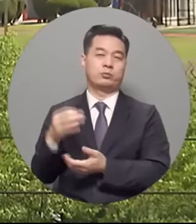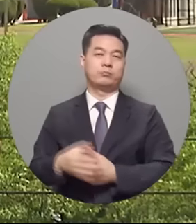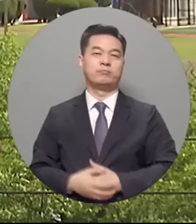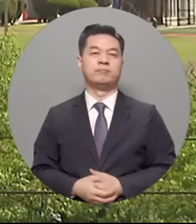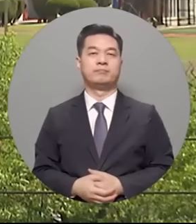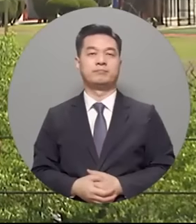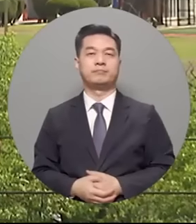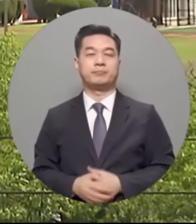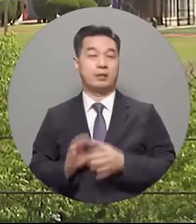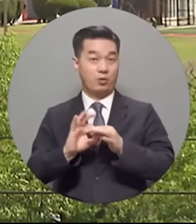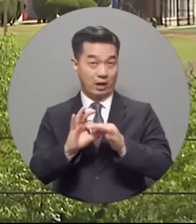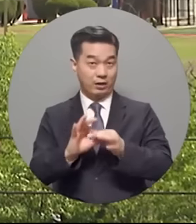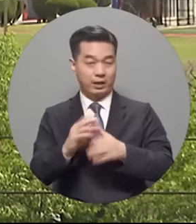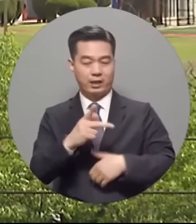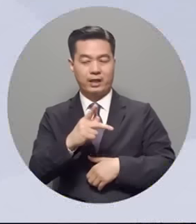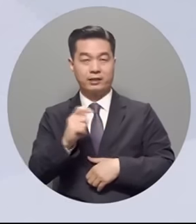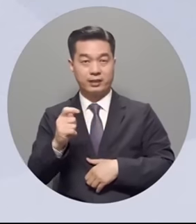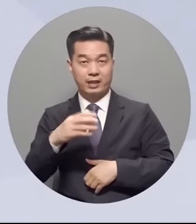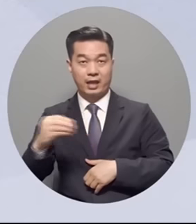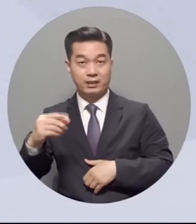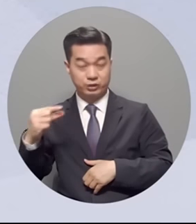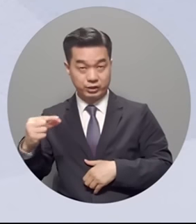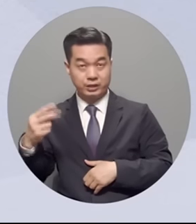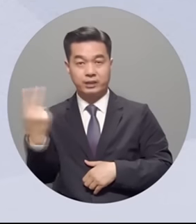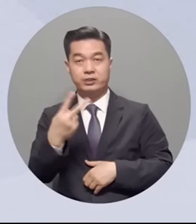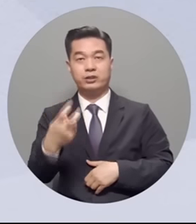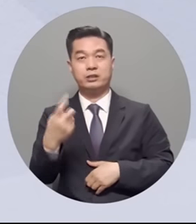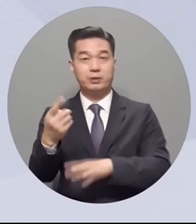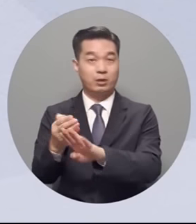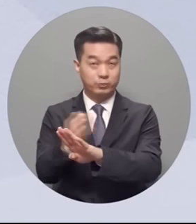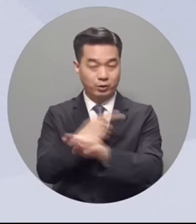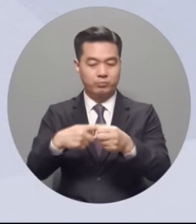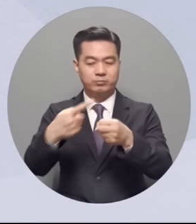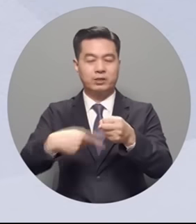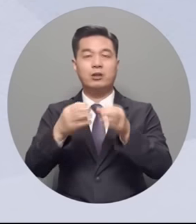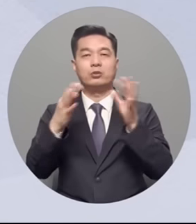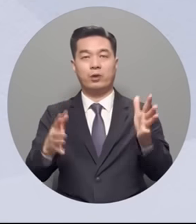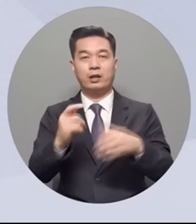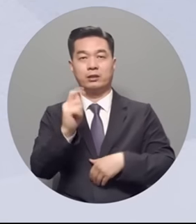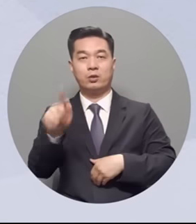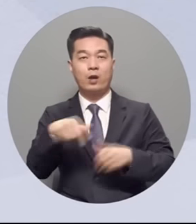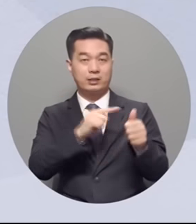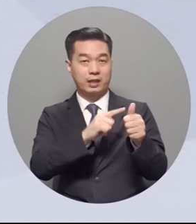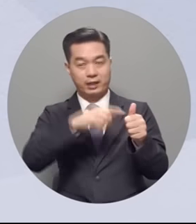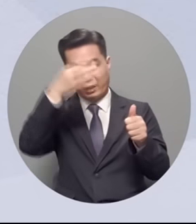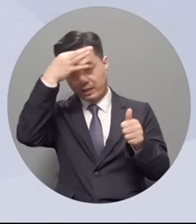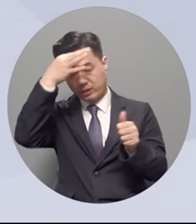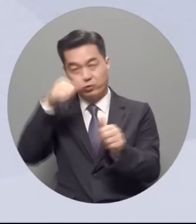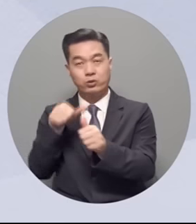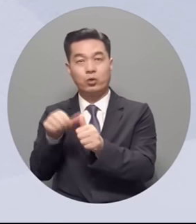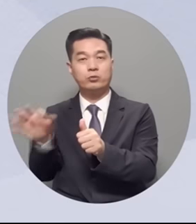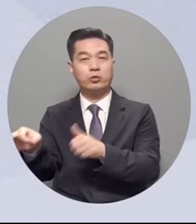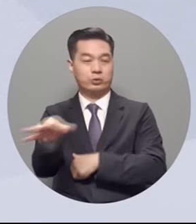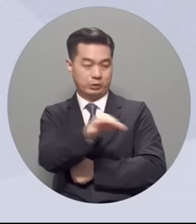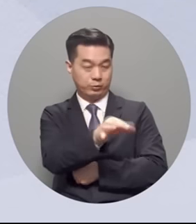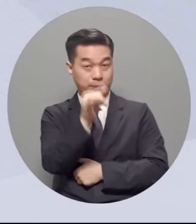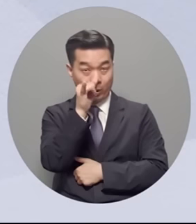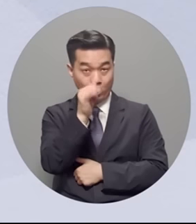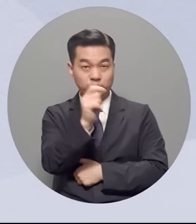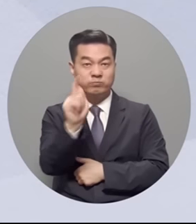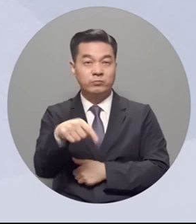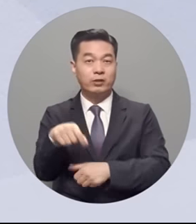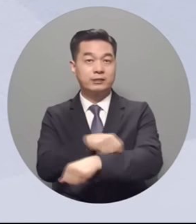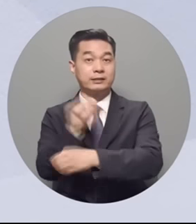이에 대해 KTNG 측은 지난 2021년부터 1년 동안 곽 씨에게 기술 고문료를 줬으며 곽 씨의 특허가